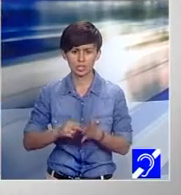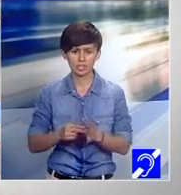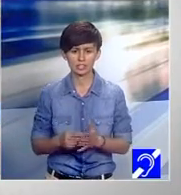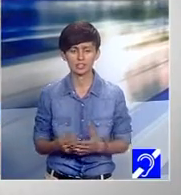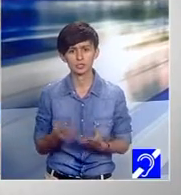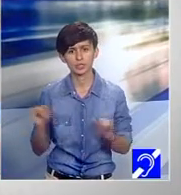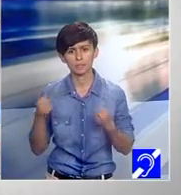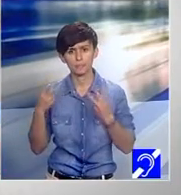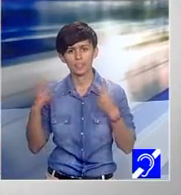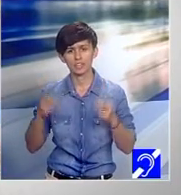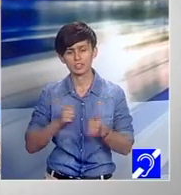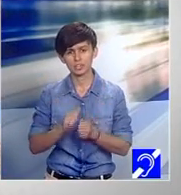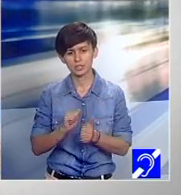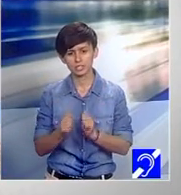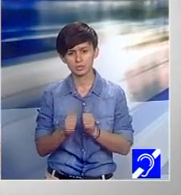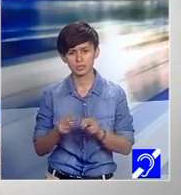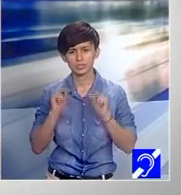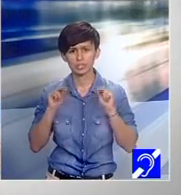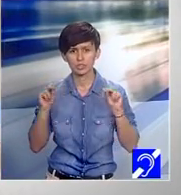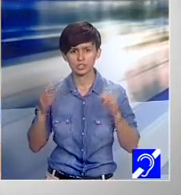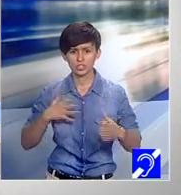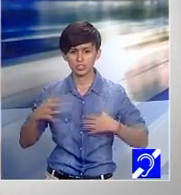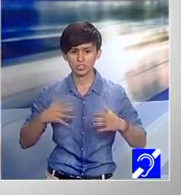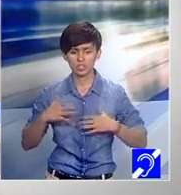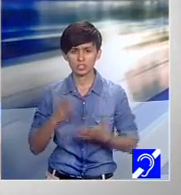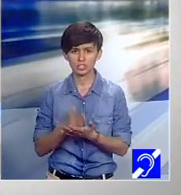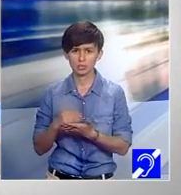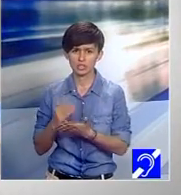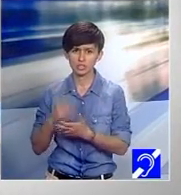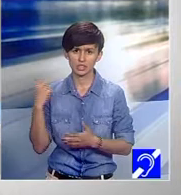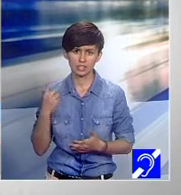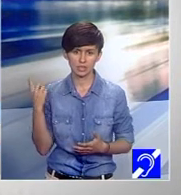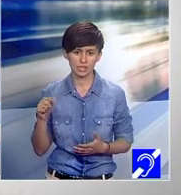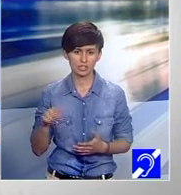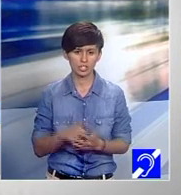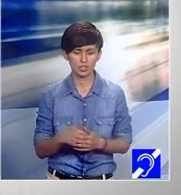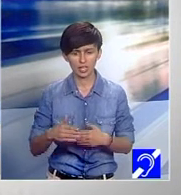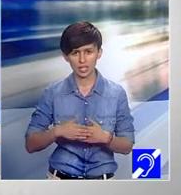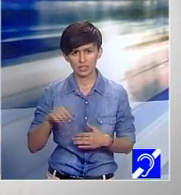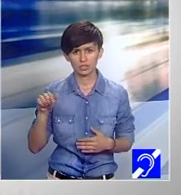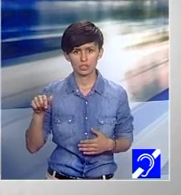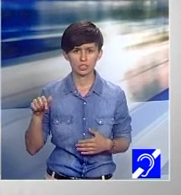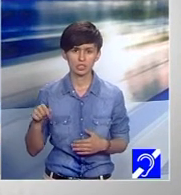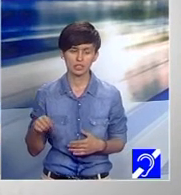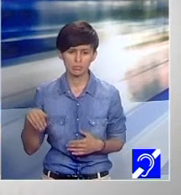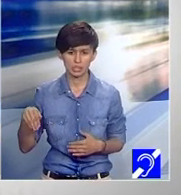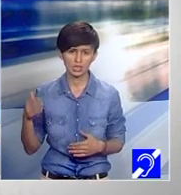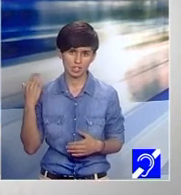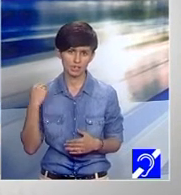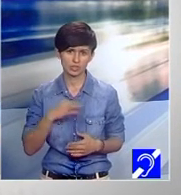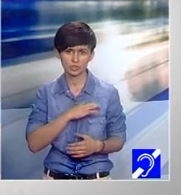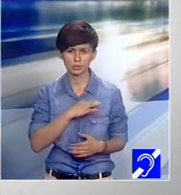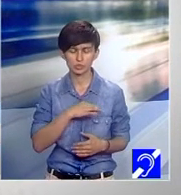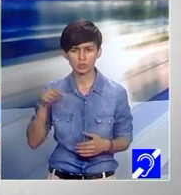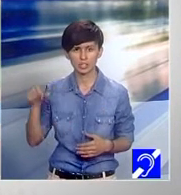prin evenimente sportive, educaționale și artistice unificate în orașele lor. Alături de Mihai a fost și Tobias Pasăre, student la